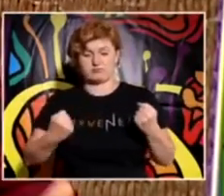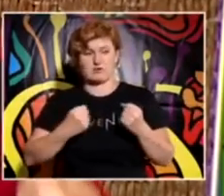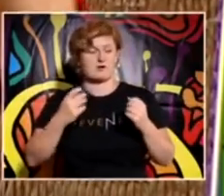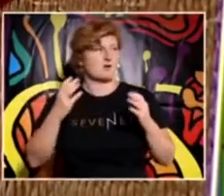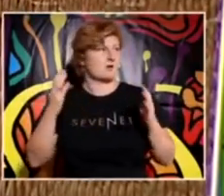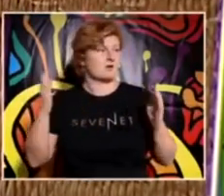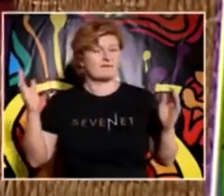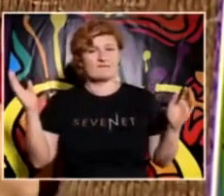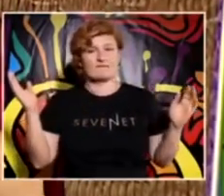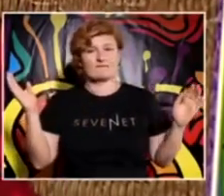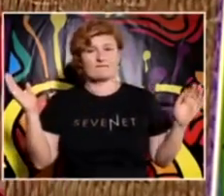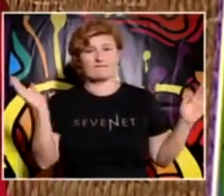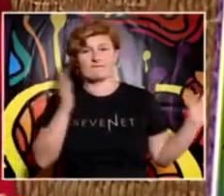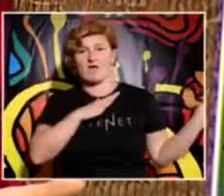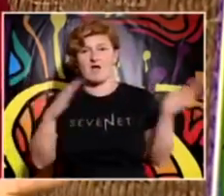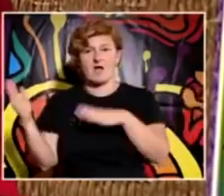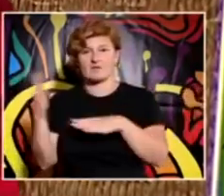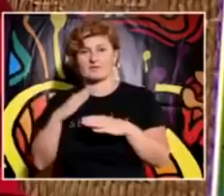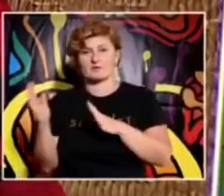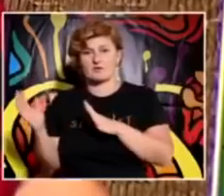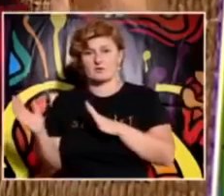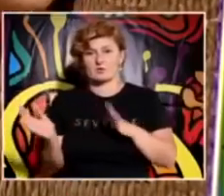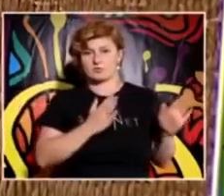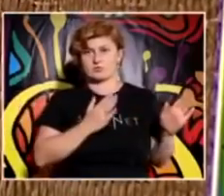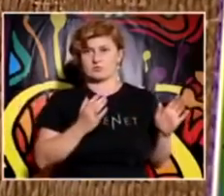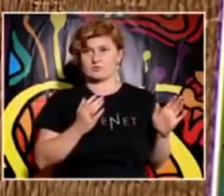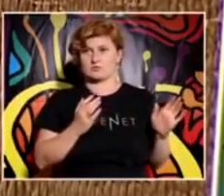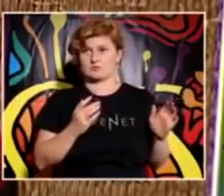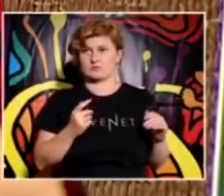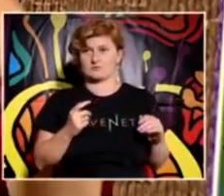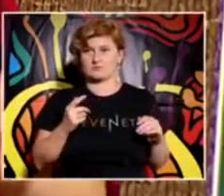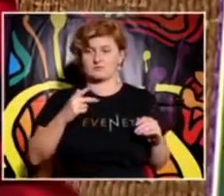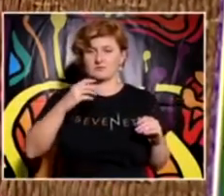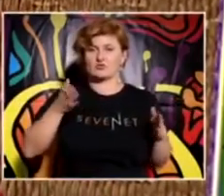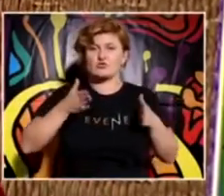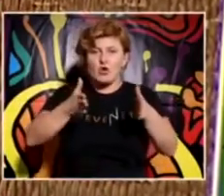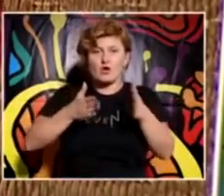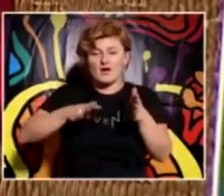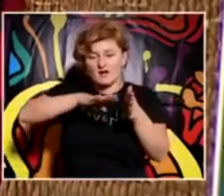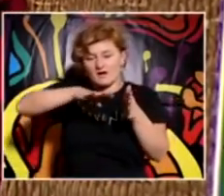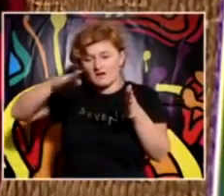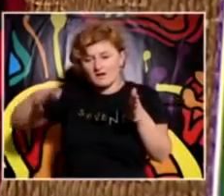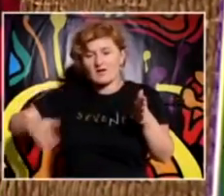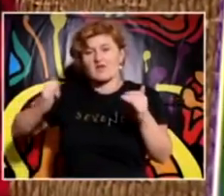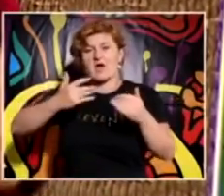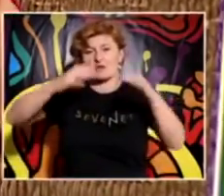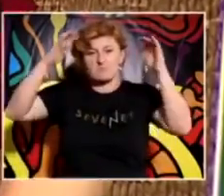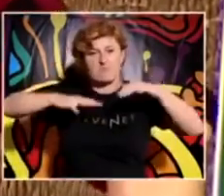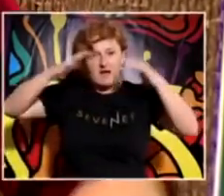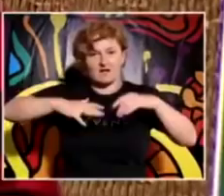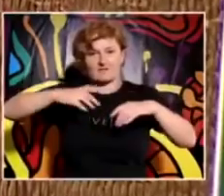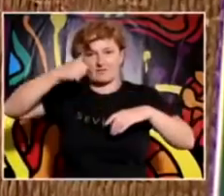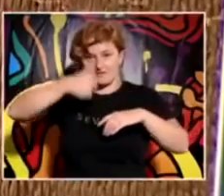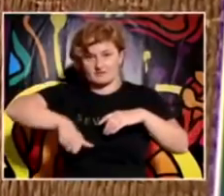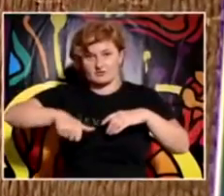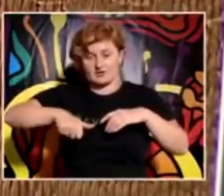bo tam są na takich nasypach, bo tam też dużo, sporo pada, więc są na takich nasypach drogi, że jak leje przez tydzień,